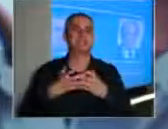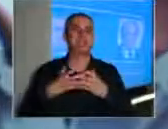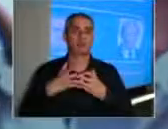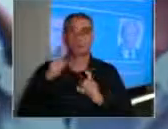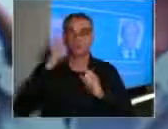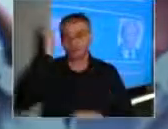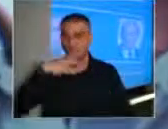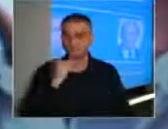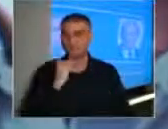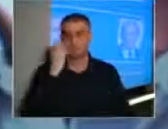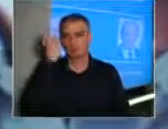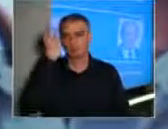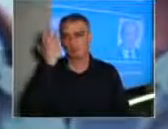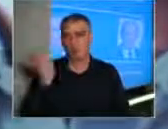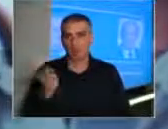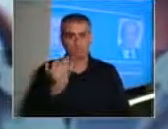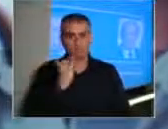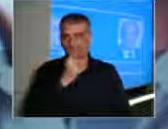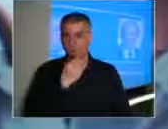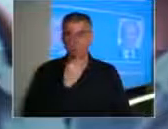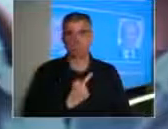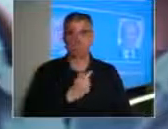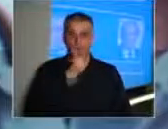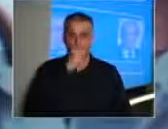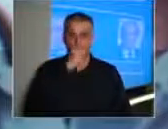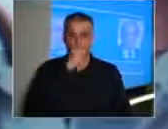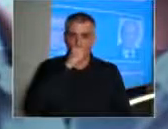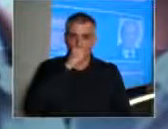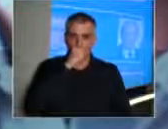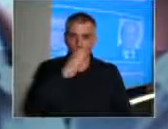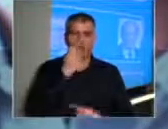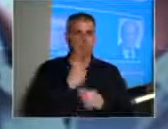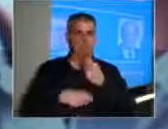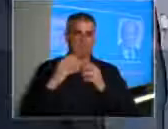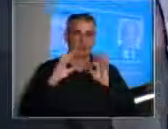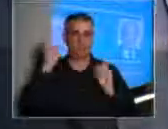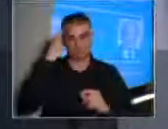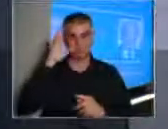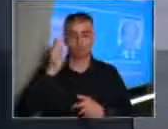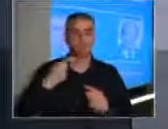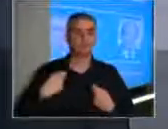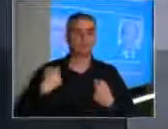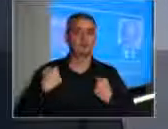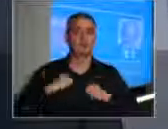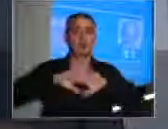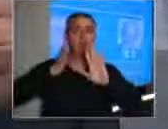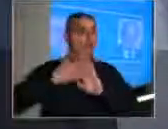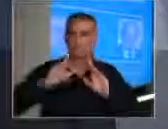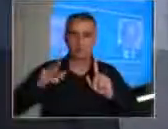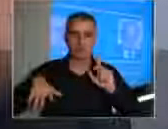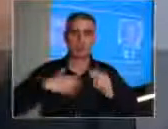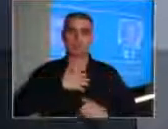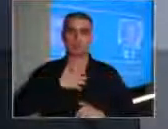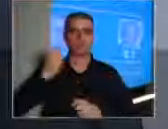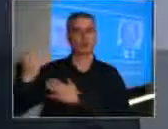אנשים מבינים מה זה בלוף, ומה זה כשאתה אומר, כל כלכלן מתחיל יודע שכשאתה משחרר את הכל, אז מה שנהיה זה נהיה